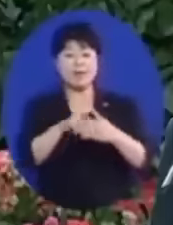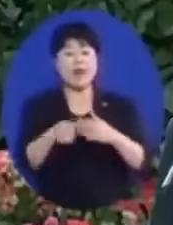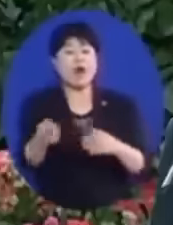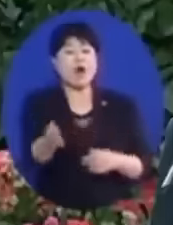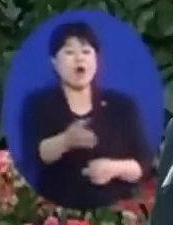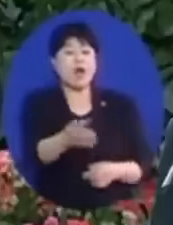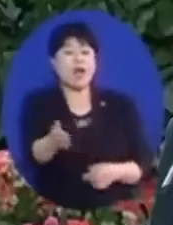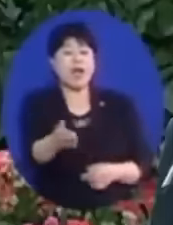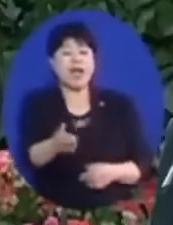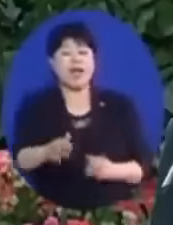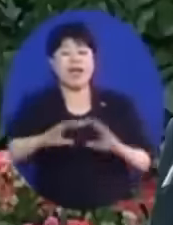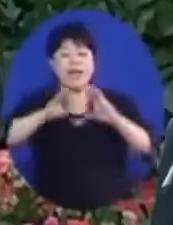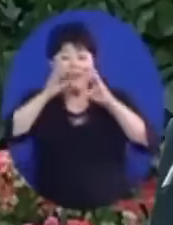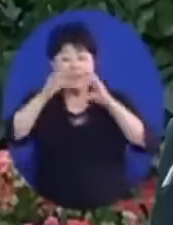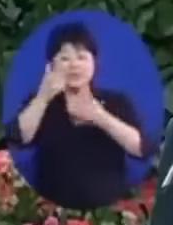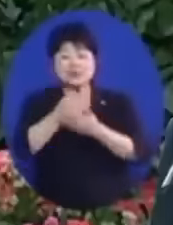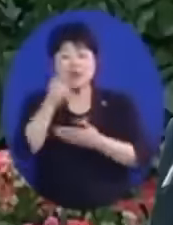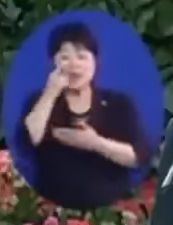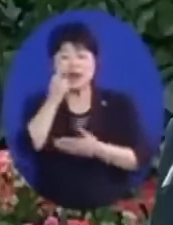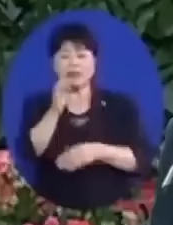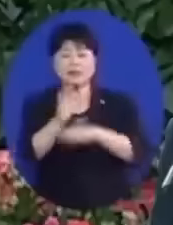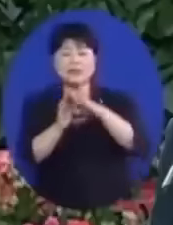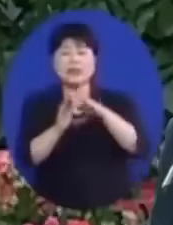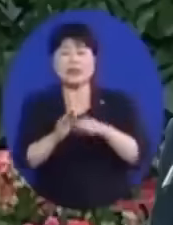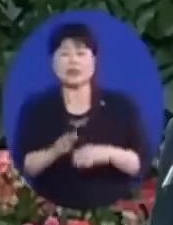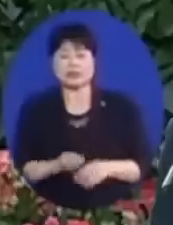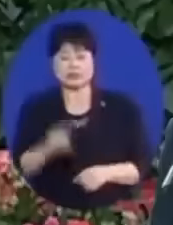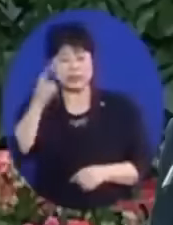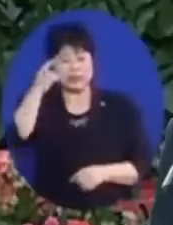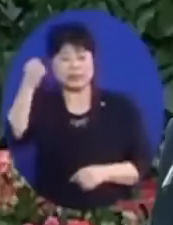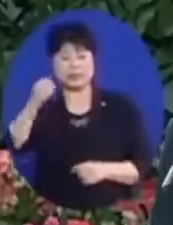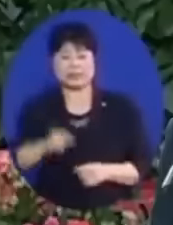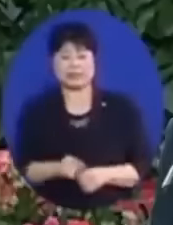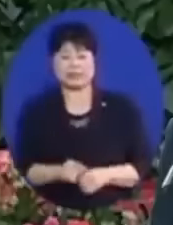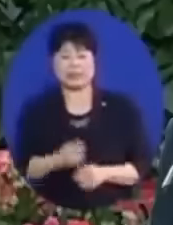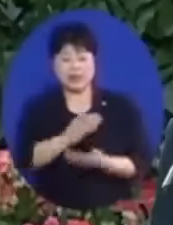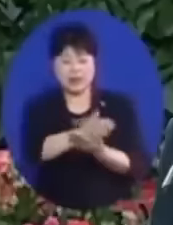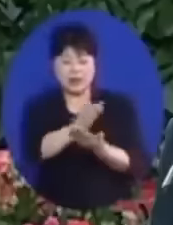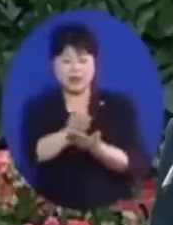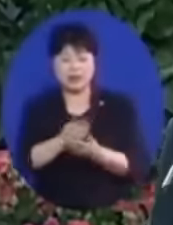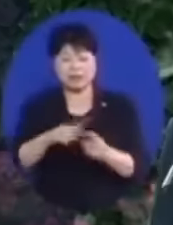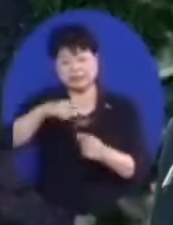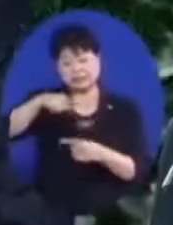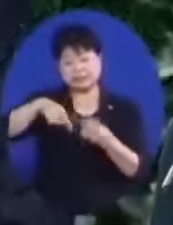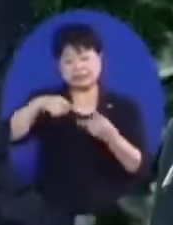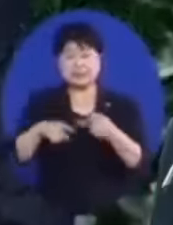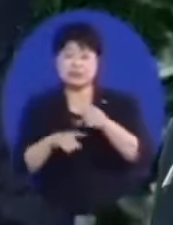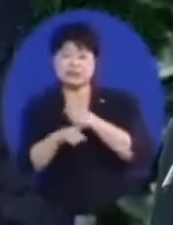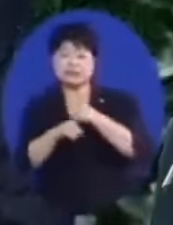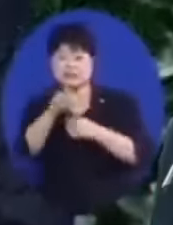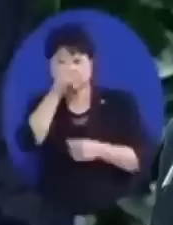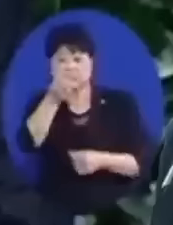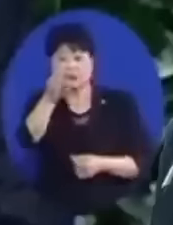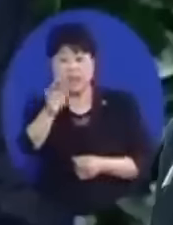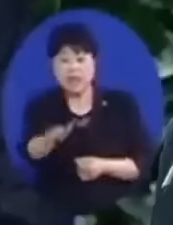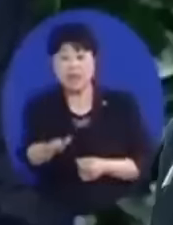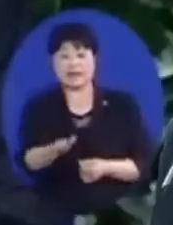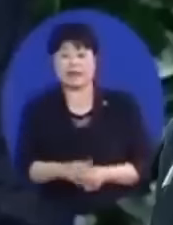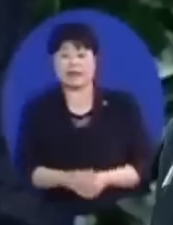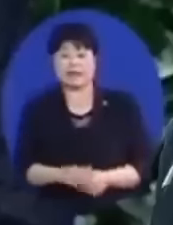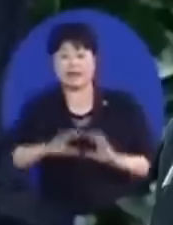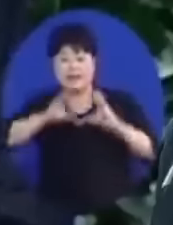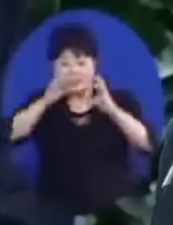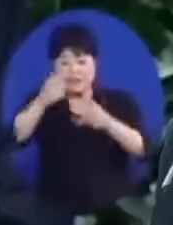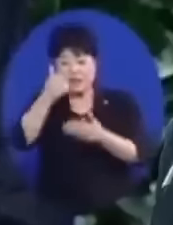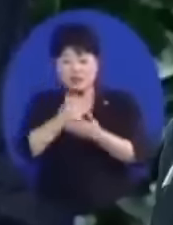허해져서 세상 죄악으로 채우려고 합니다. 여러 가지 변명을 하고 이유가 있지만은